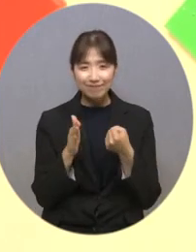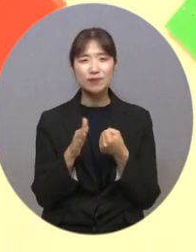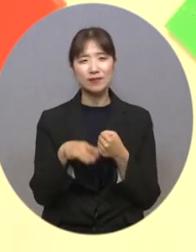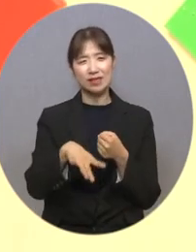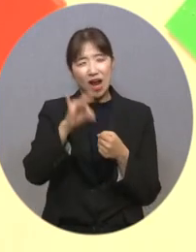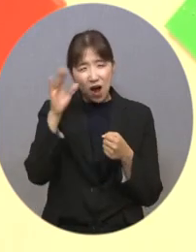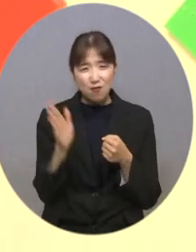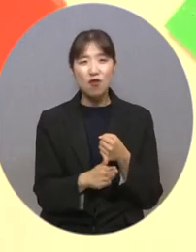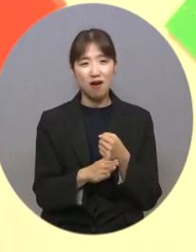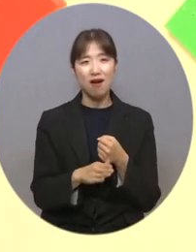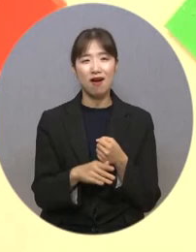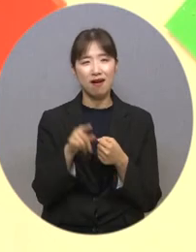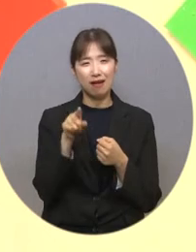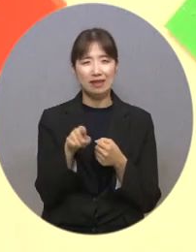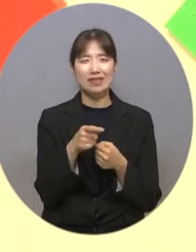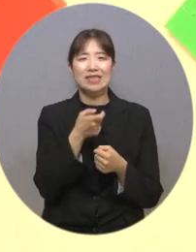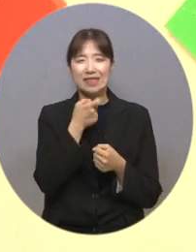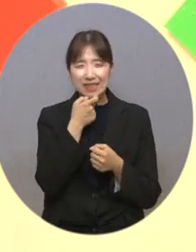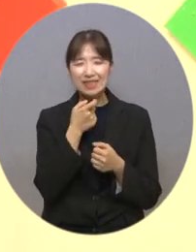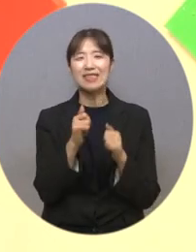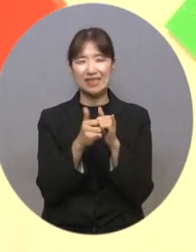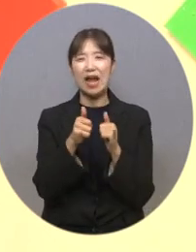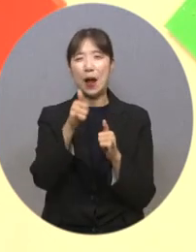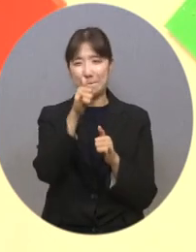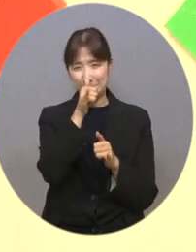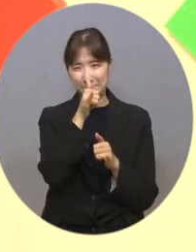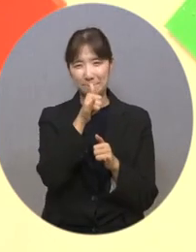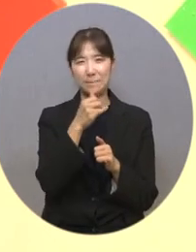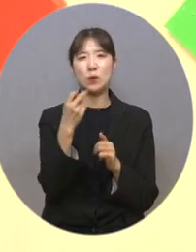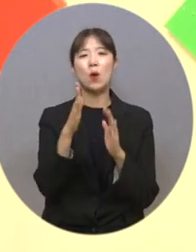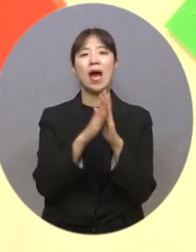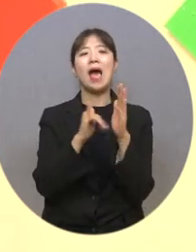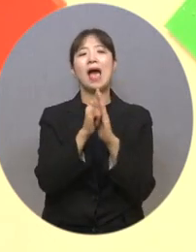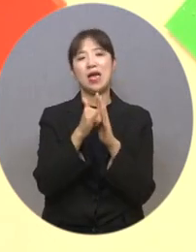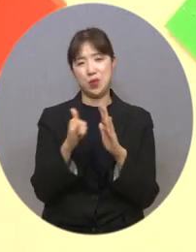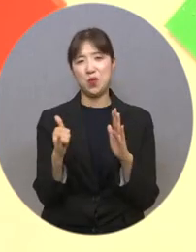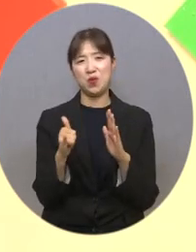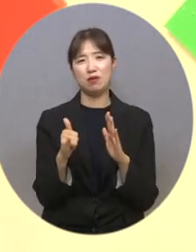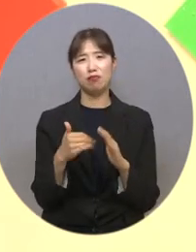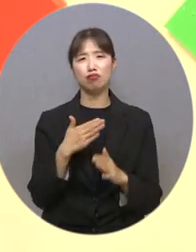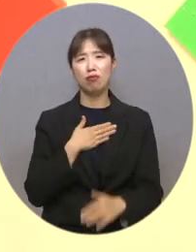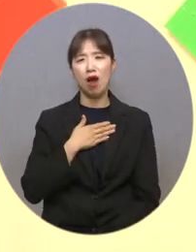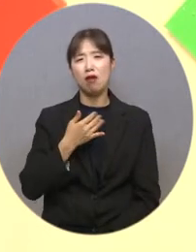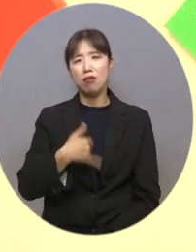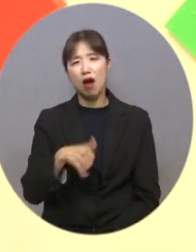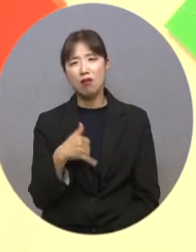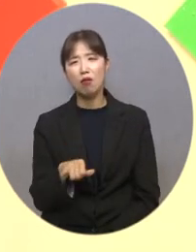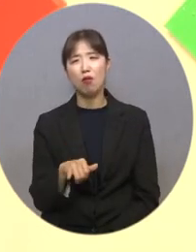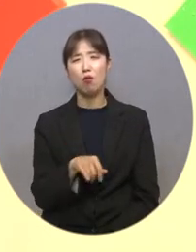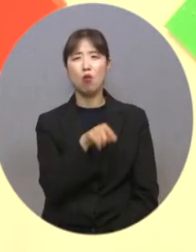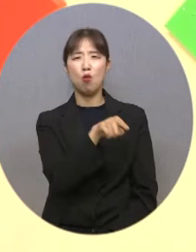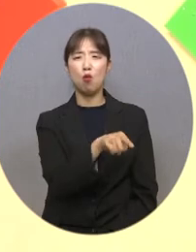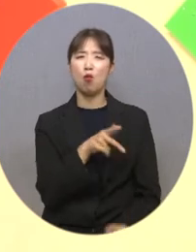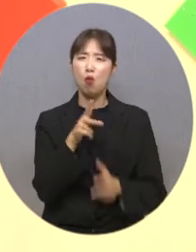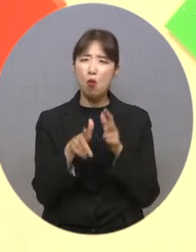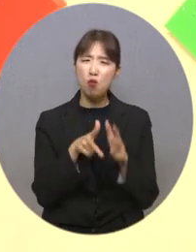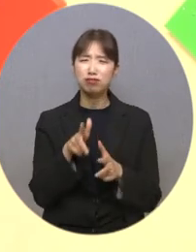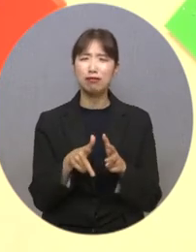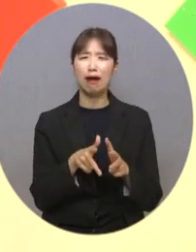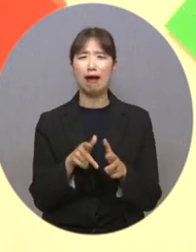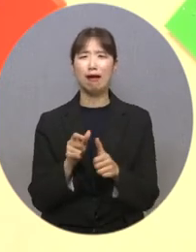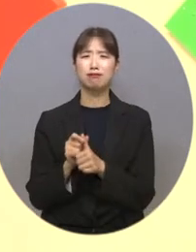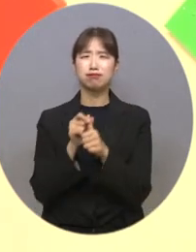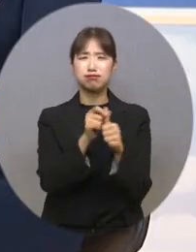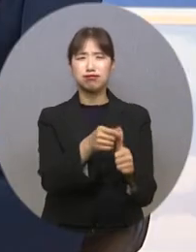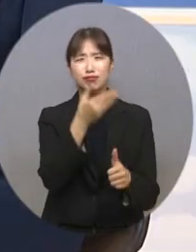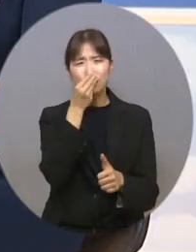처음부터 그런 부분들은 이렇게 회피하는 부분들이 많이 있고요. 또 가족들이 내 아이가 이런 데서